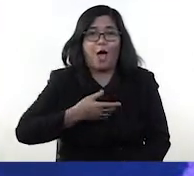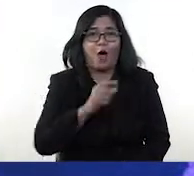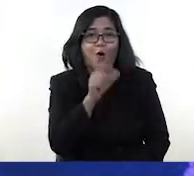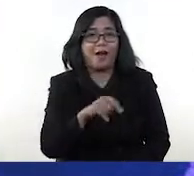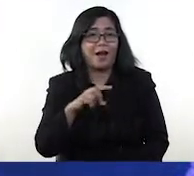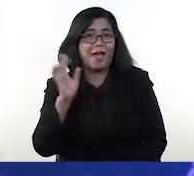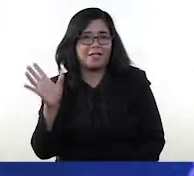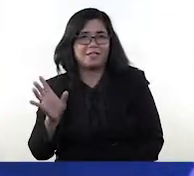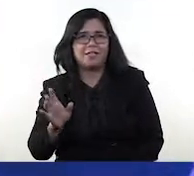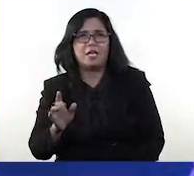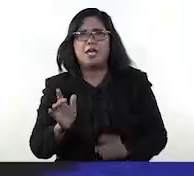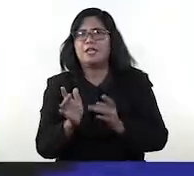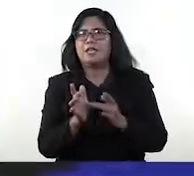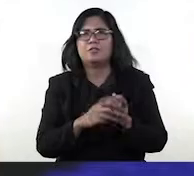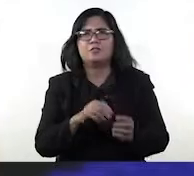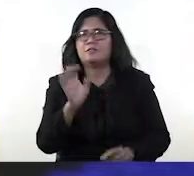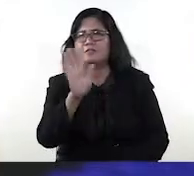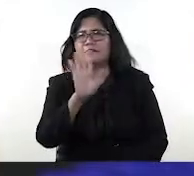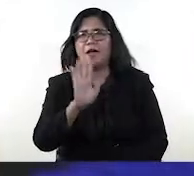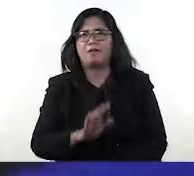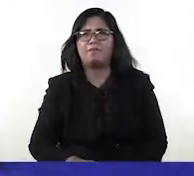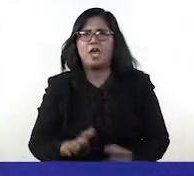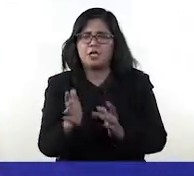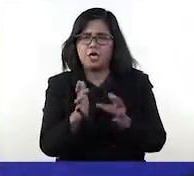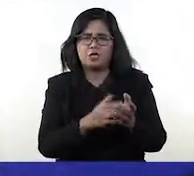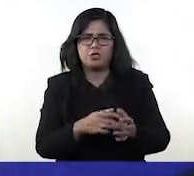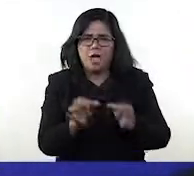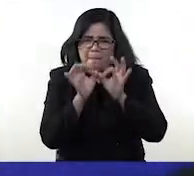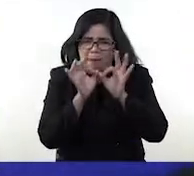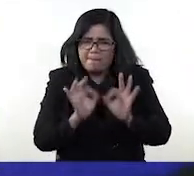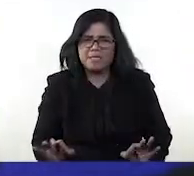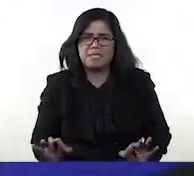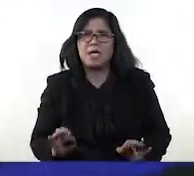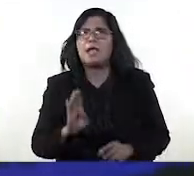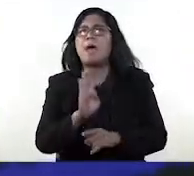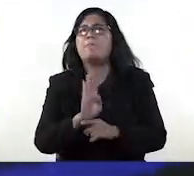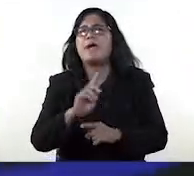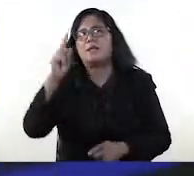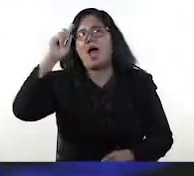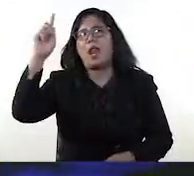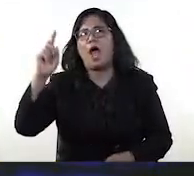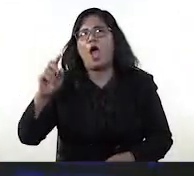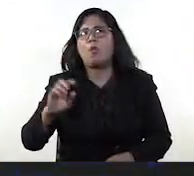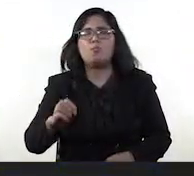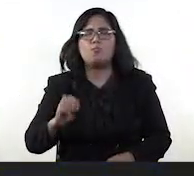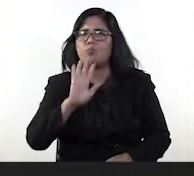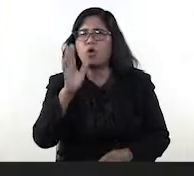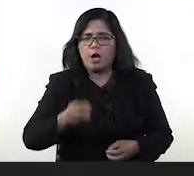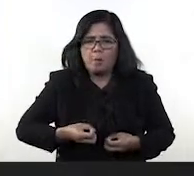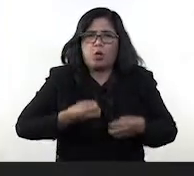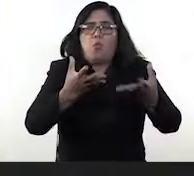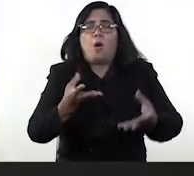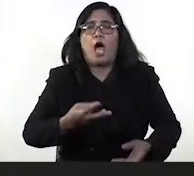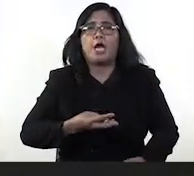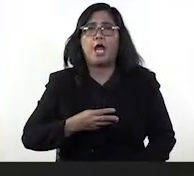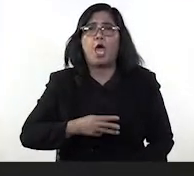membongkar untuk membersihkan bait Allah Hai bukan untuk menumpahkan emosi kebencian ada banyak orang pakai ayat